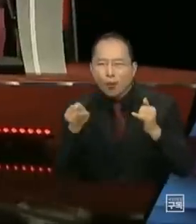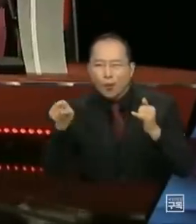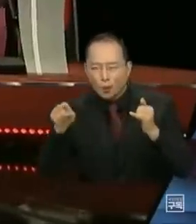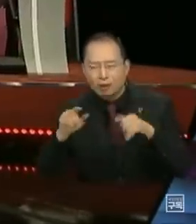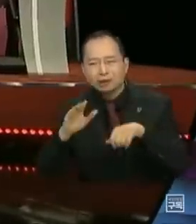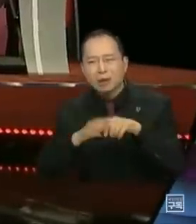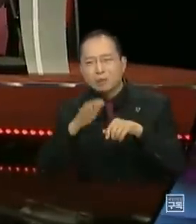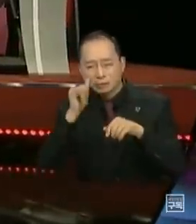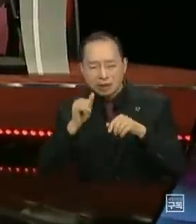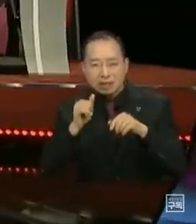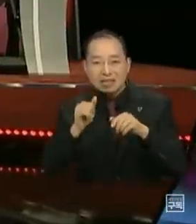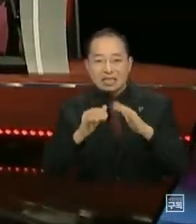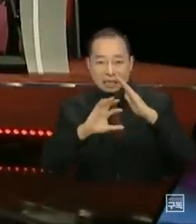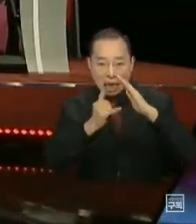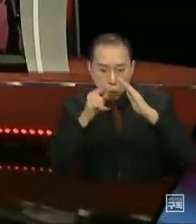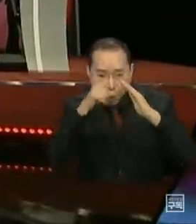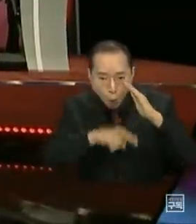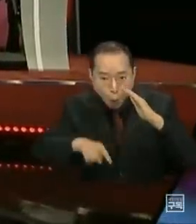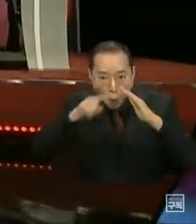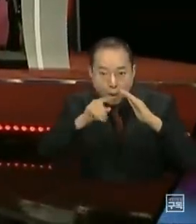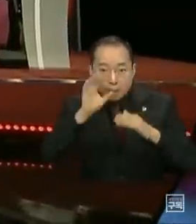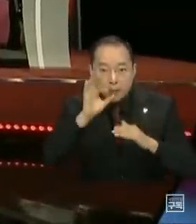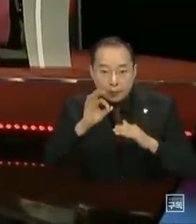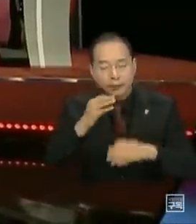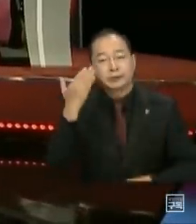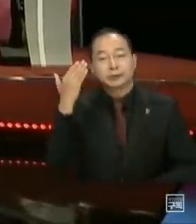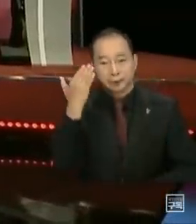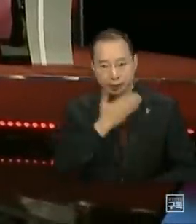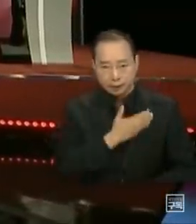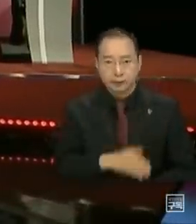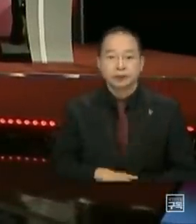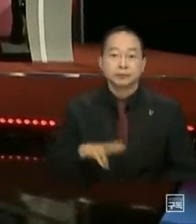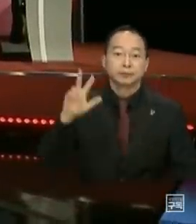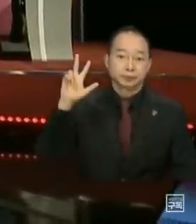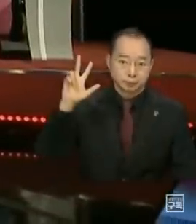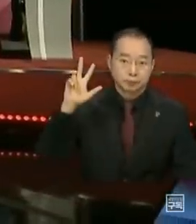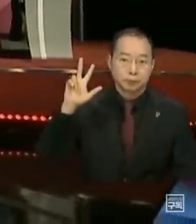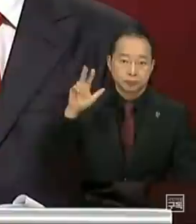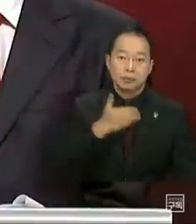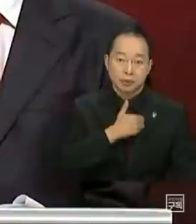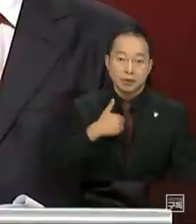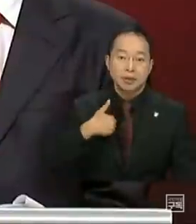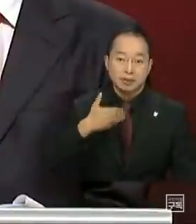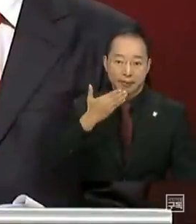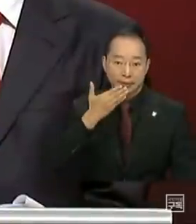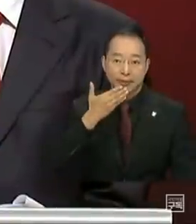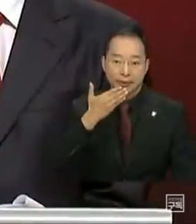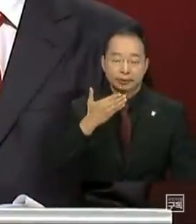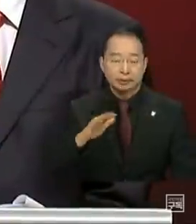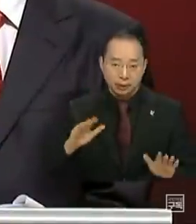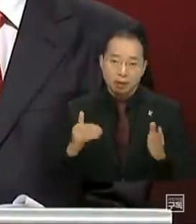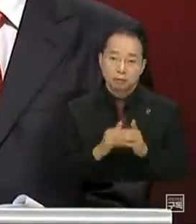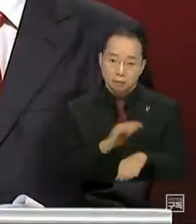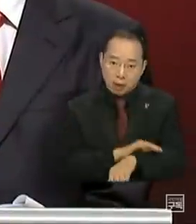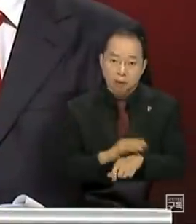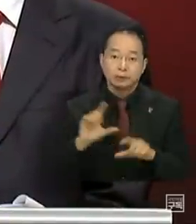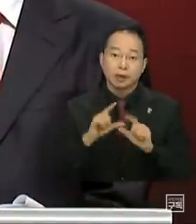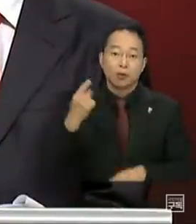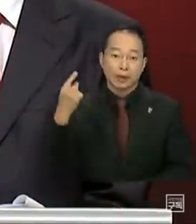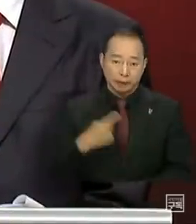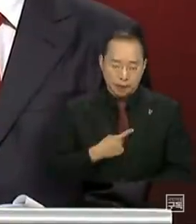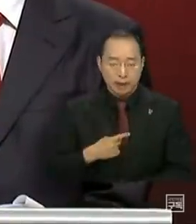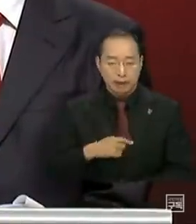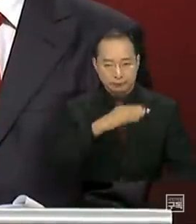직계 가족 부분에 대해서는 저는 뭐 자신 있게 여태 잘 살아왔다,